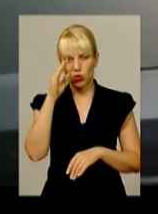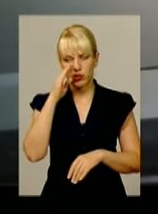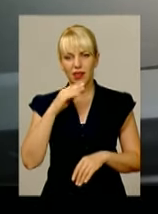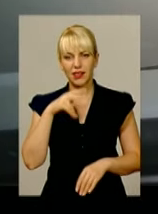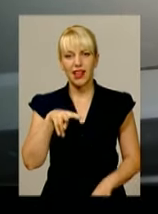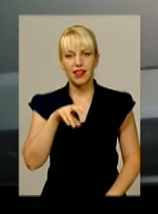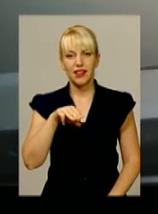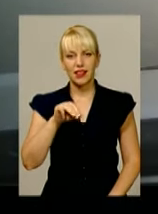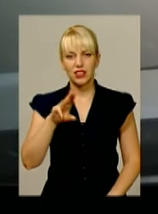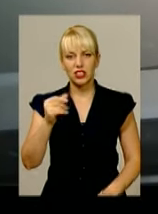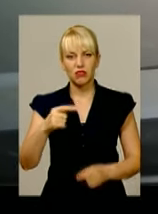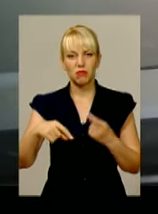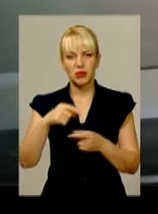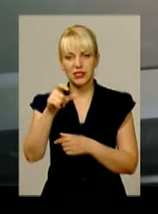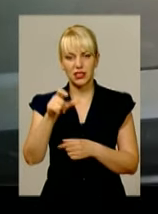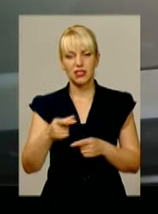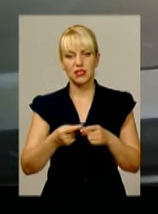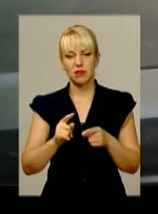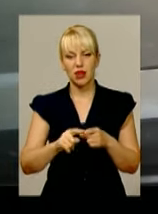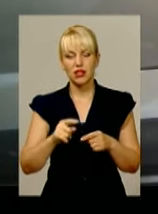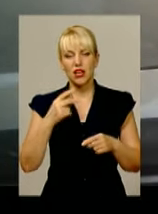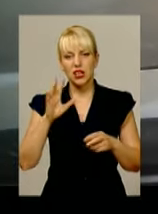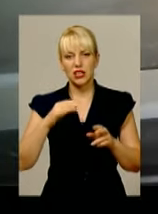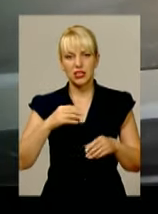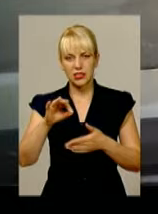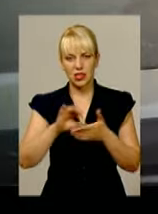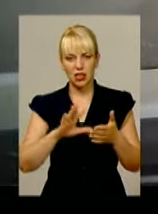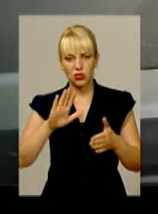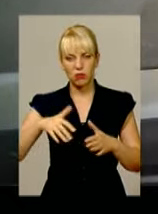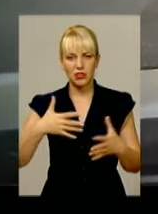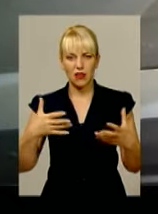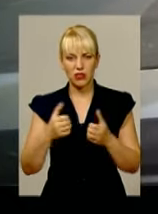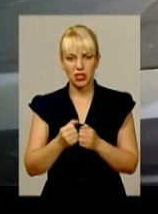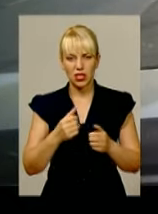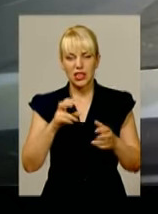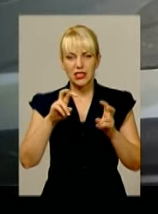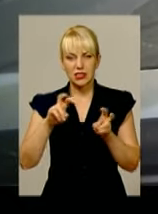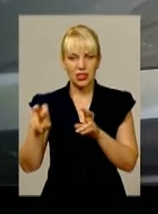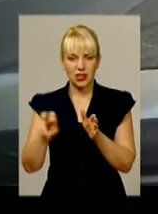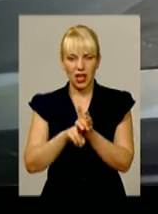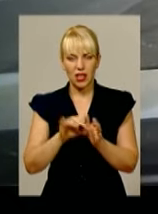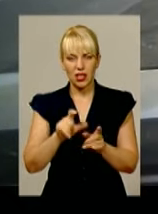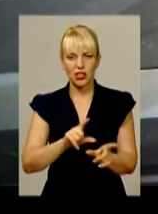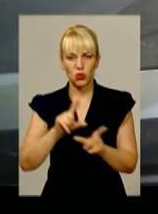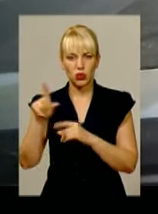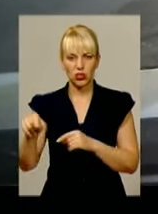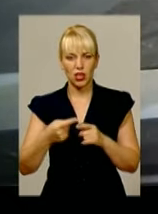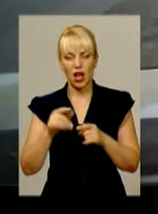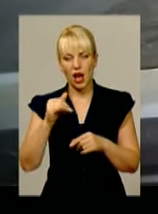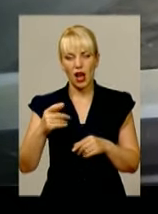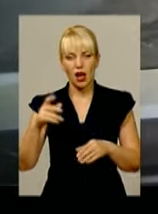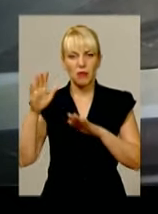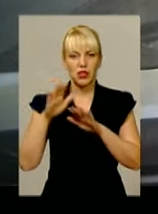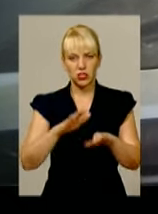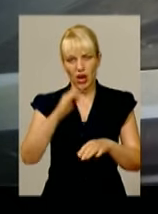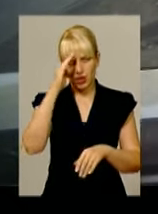Одразу після трагедії на дорозі Неймак, за словами свідків, сідає до салону мікроавтобусу та їде. Водночас на місце ДТП прибувають тато